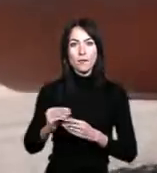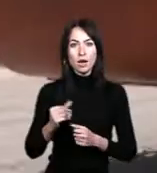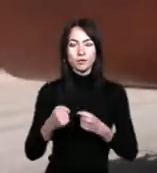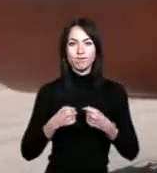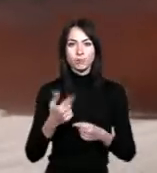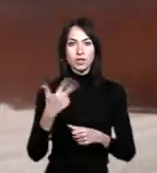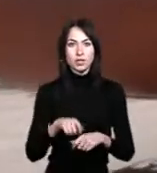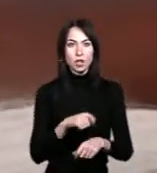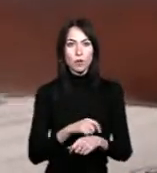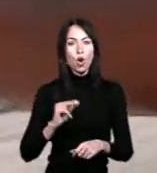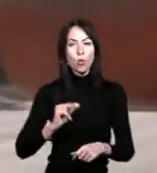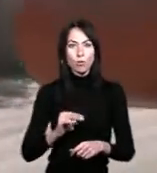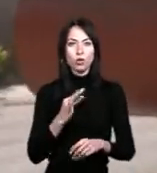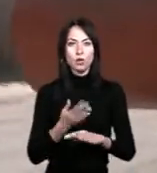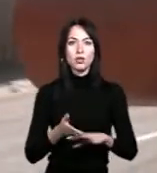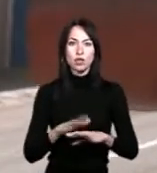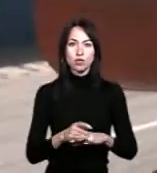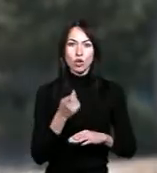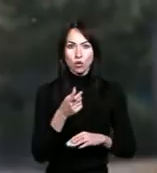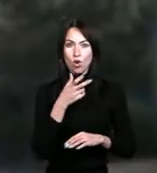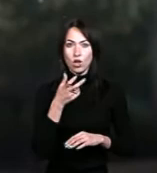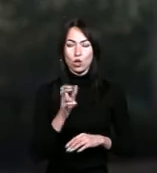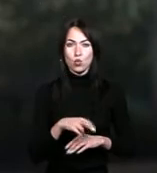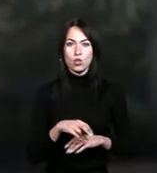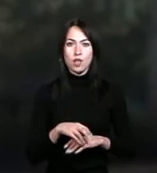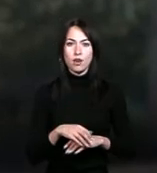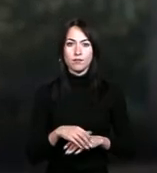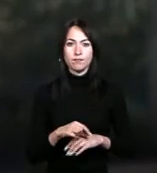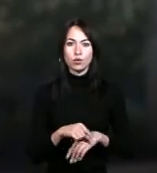кілометрів. Робота, говорить, тяжка і трохи нудна.